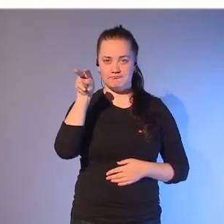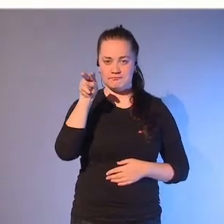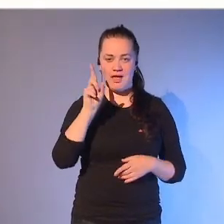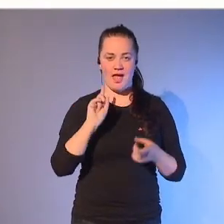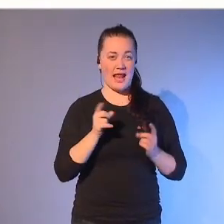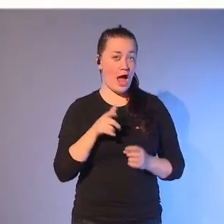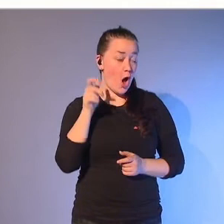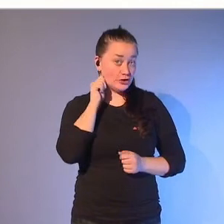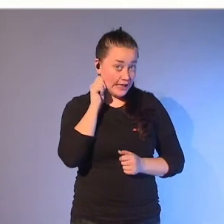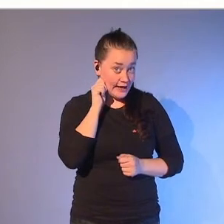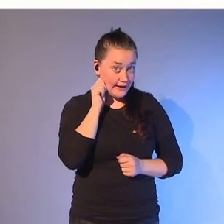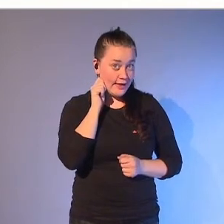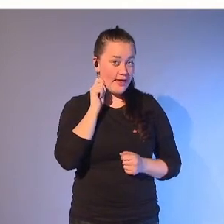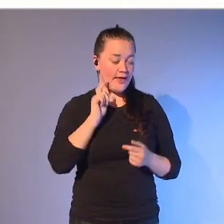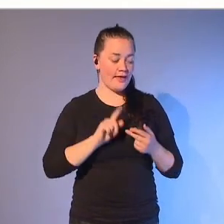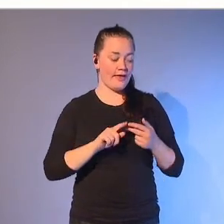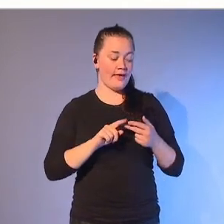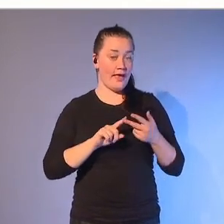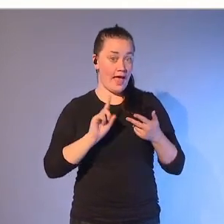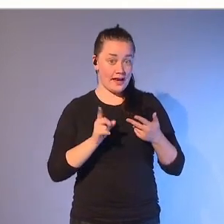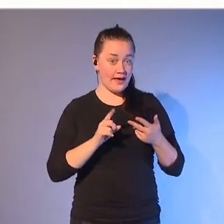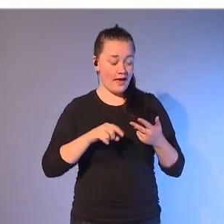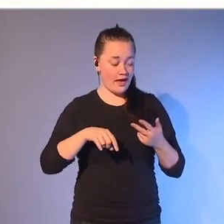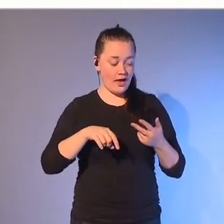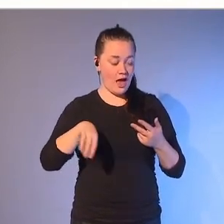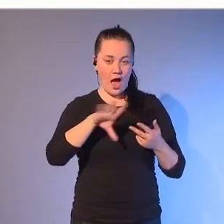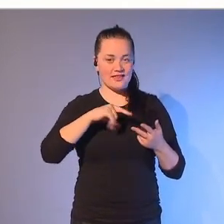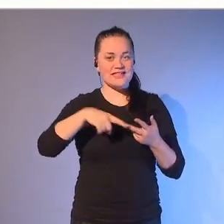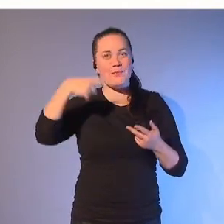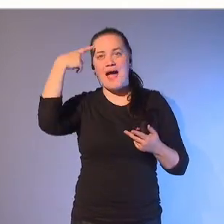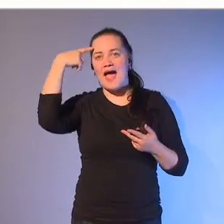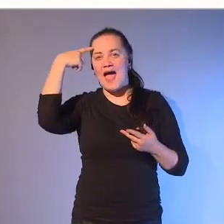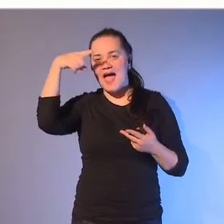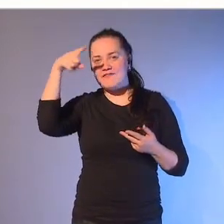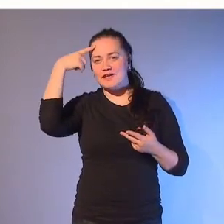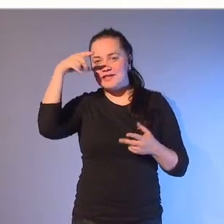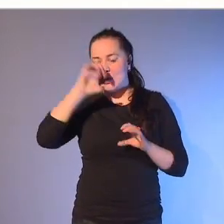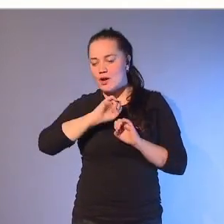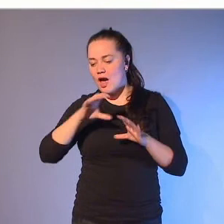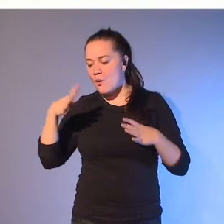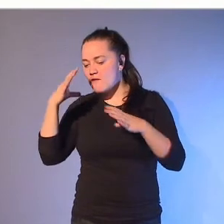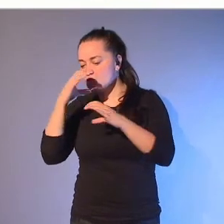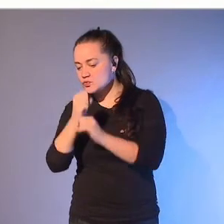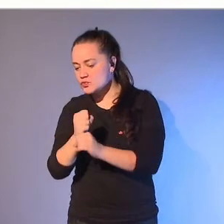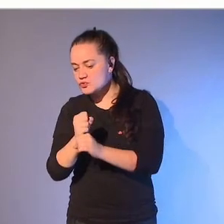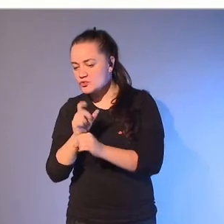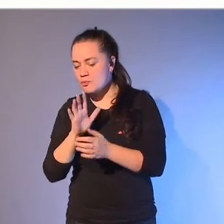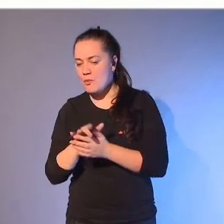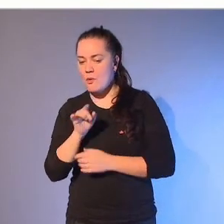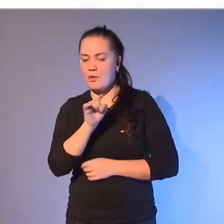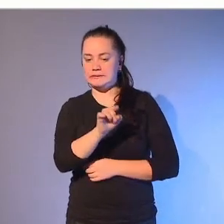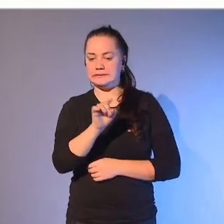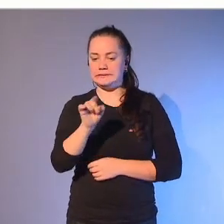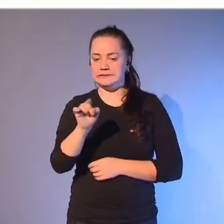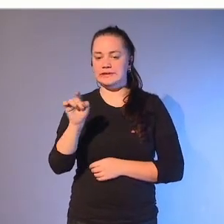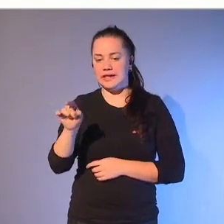Eller hørsel, eller alt det som er evne til å ha fokus på dem som